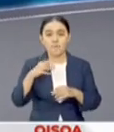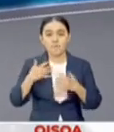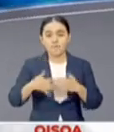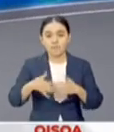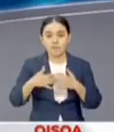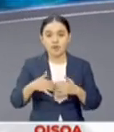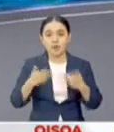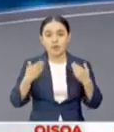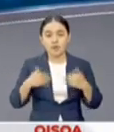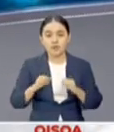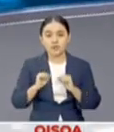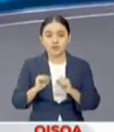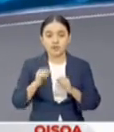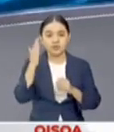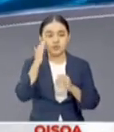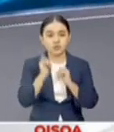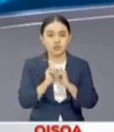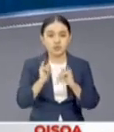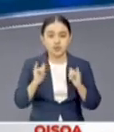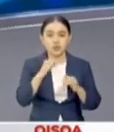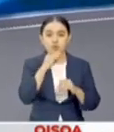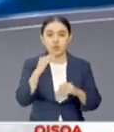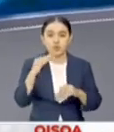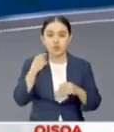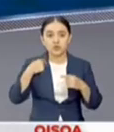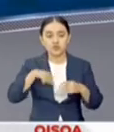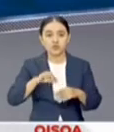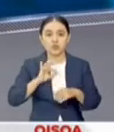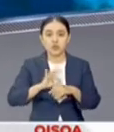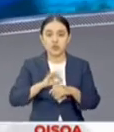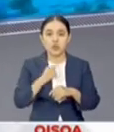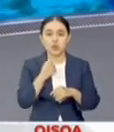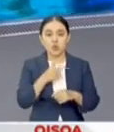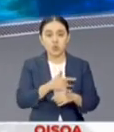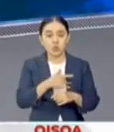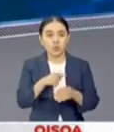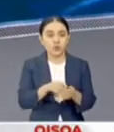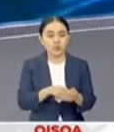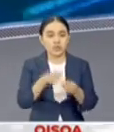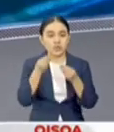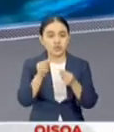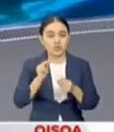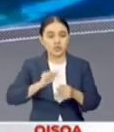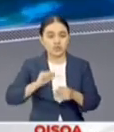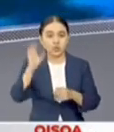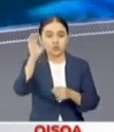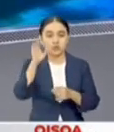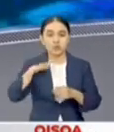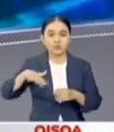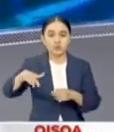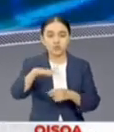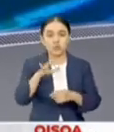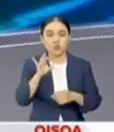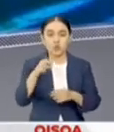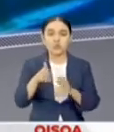metabolizm, immunitet, aqliy va jismoniy rivojlanish, ko'plab ichki organlar va yurak qon tomir tizimining ishiga ta'sir qiladi. O'zbekiston hududida